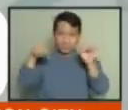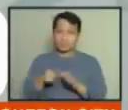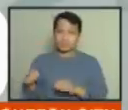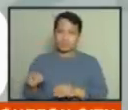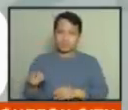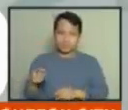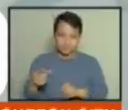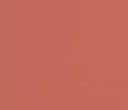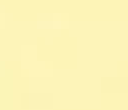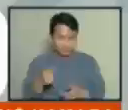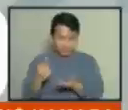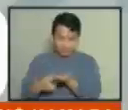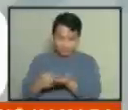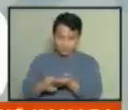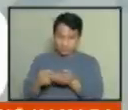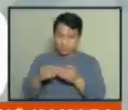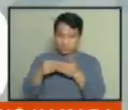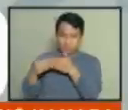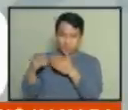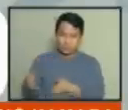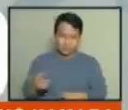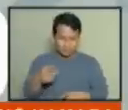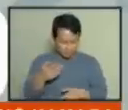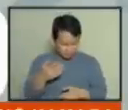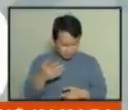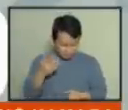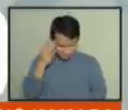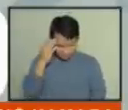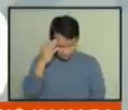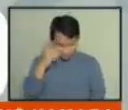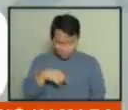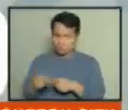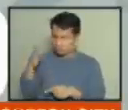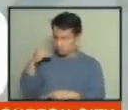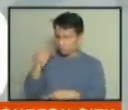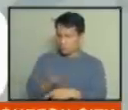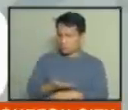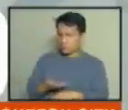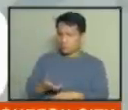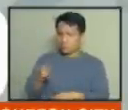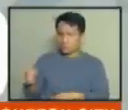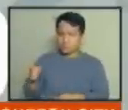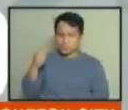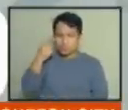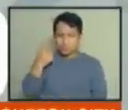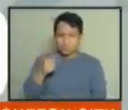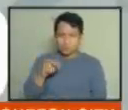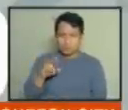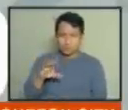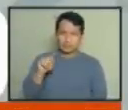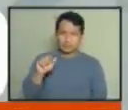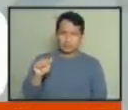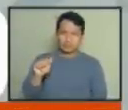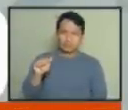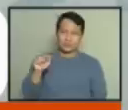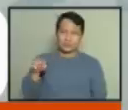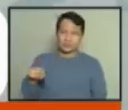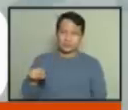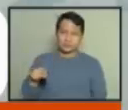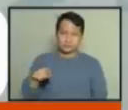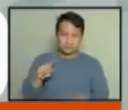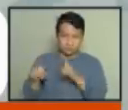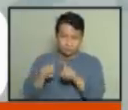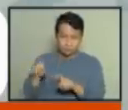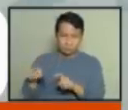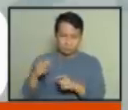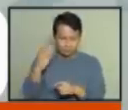ano sa barangay. Ano pala ng leader? Ano ba yun? Yung Garcia apelido po. Saan nakatrito si Garcia? Sa Tansa po. Okay, so kasi tinanong po, mo siya,